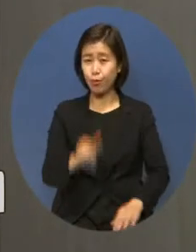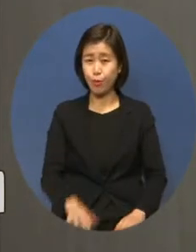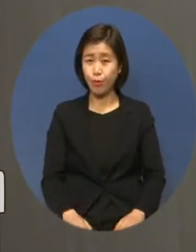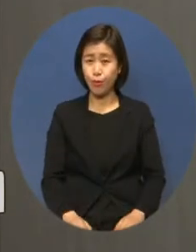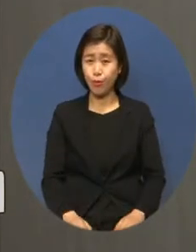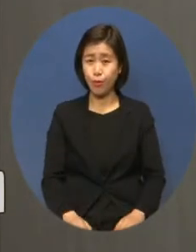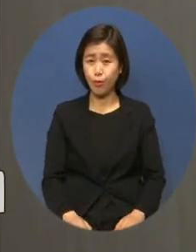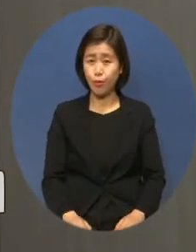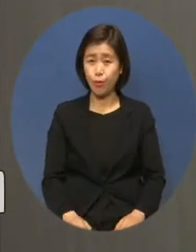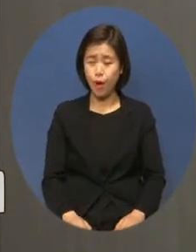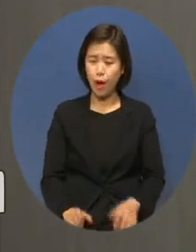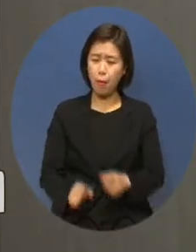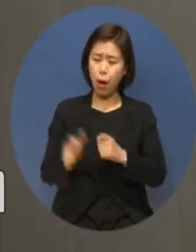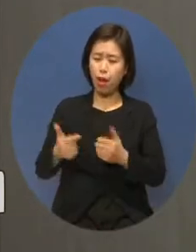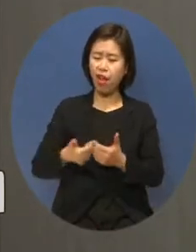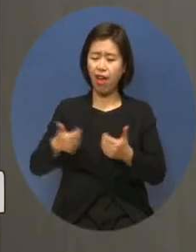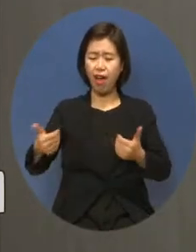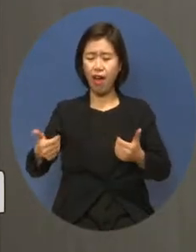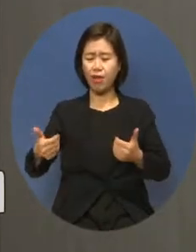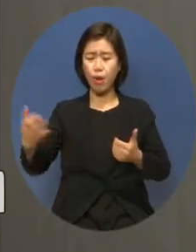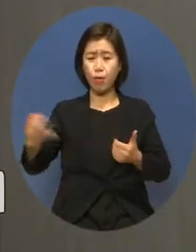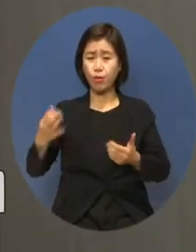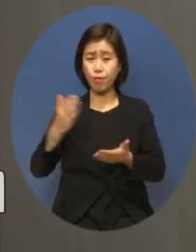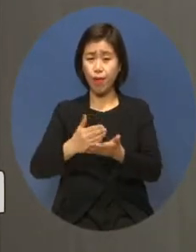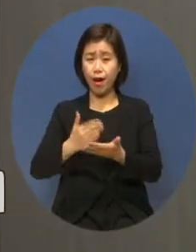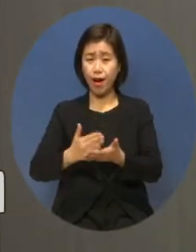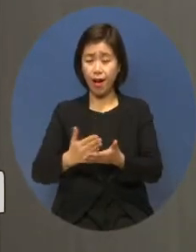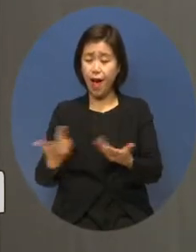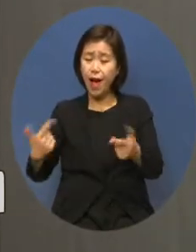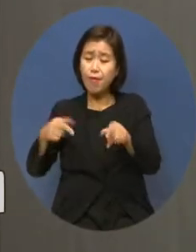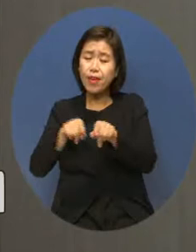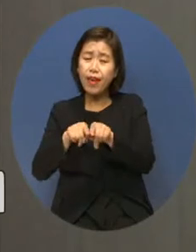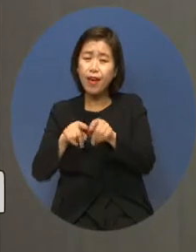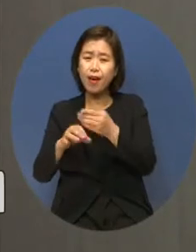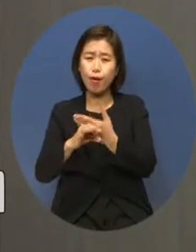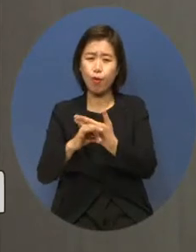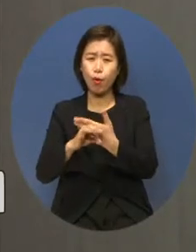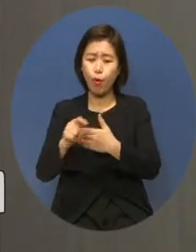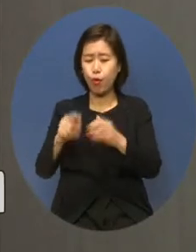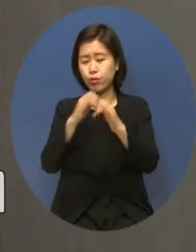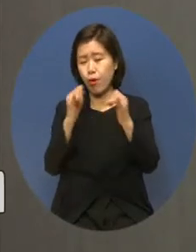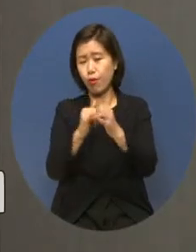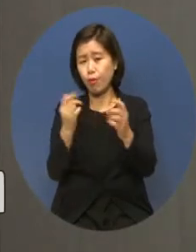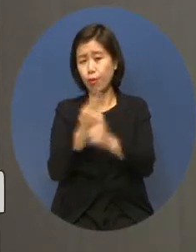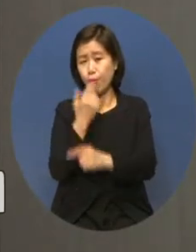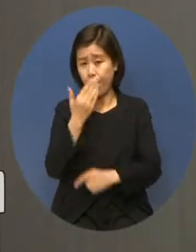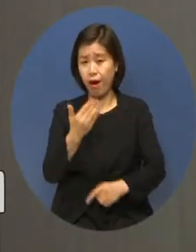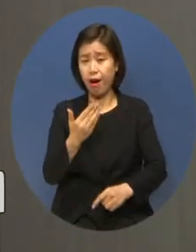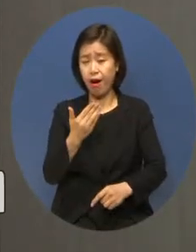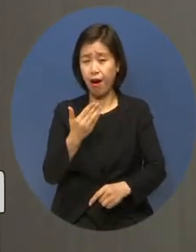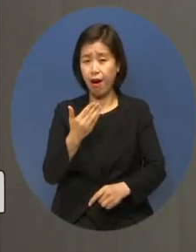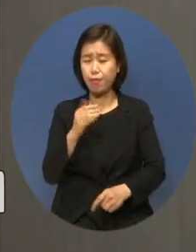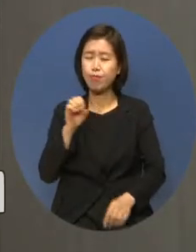게 아니라 이 삶의 일부로 들어와주면 많은 것이 변할 수 있다. 그렇게 도움을 적극적으로 요청한 바가